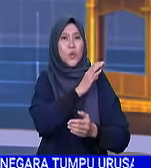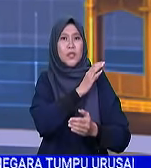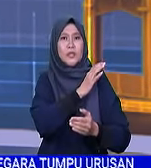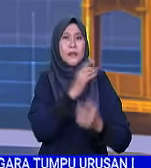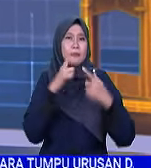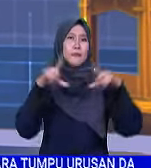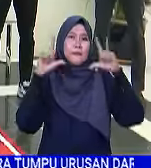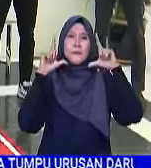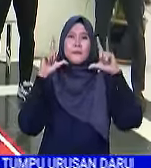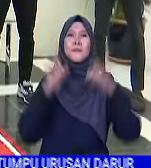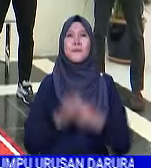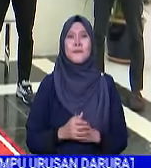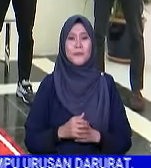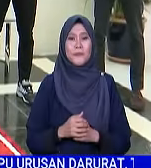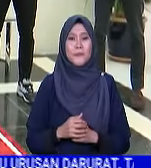legenda.